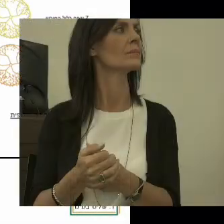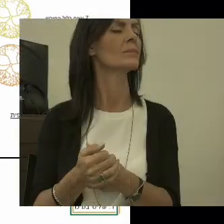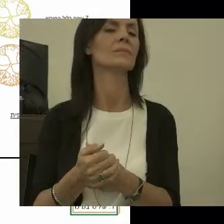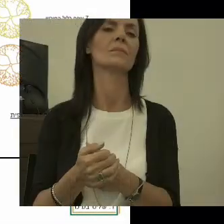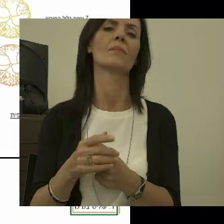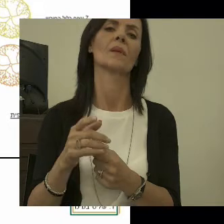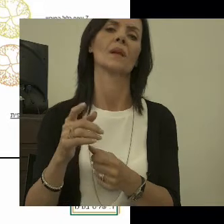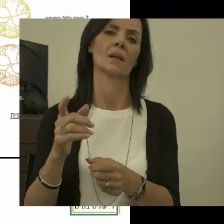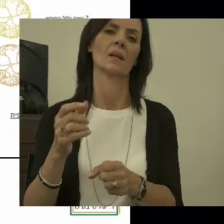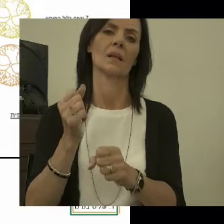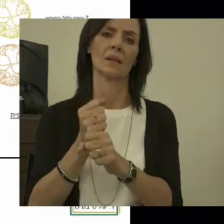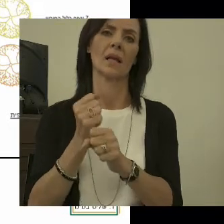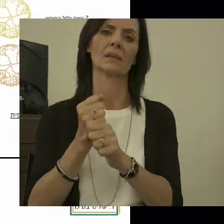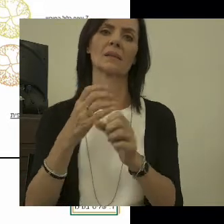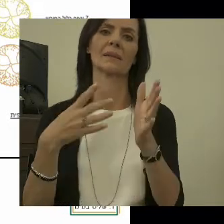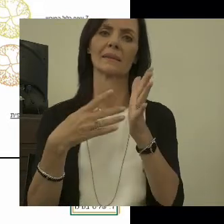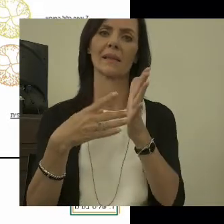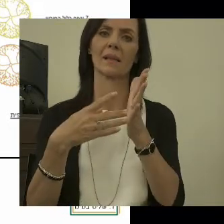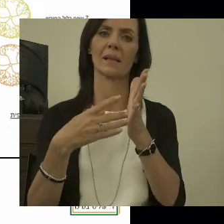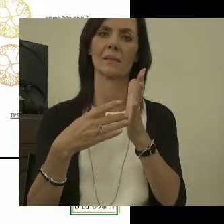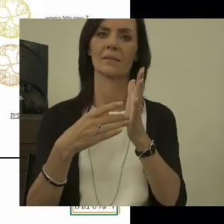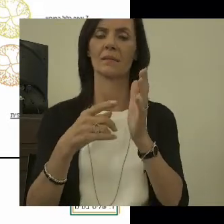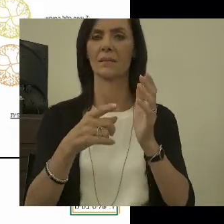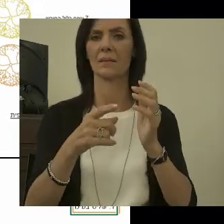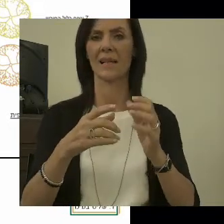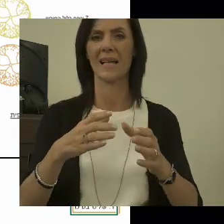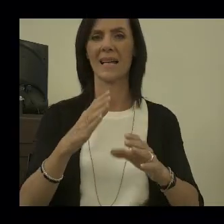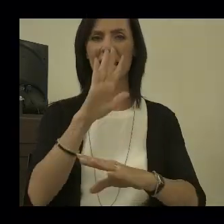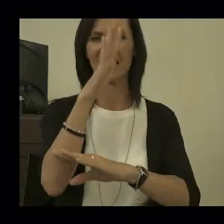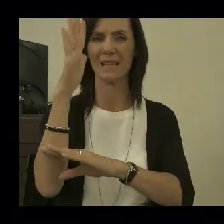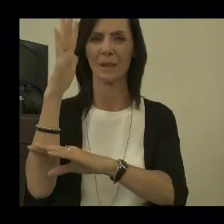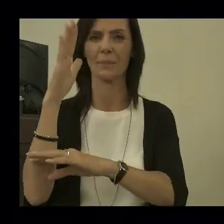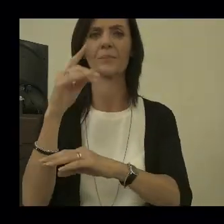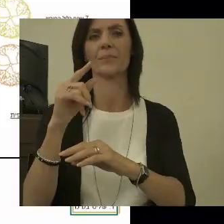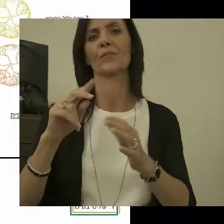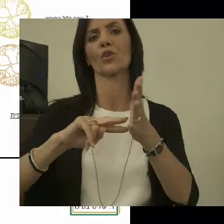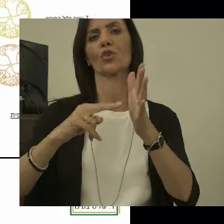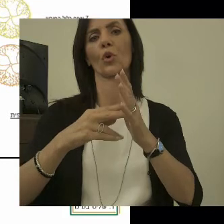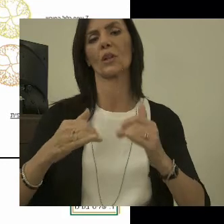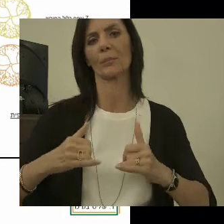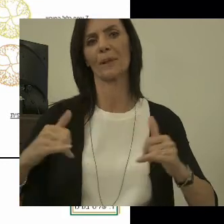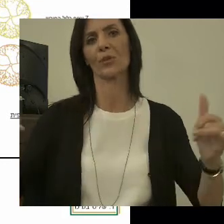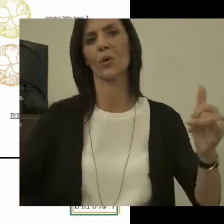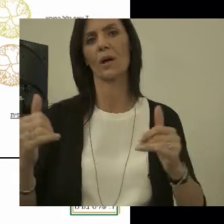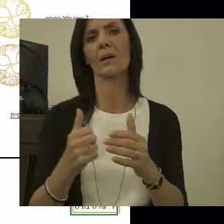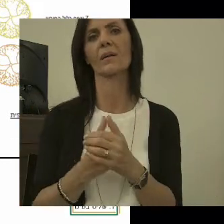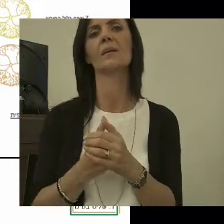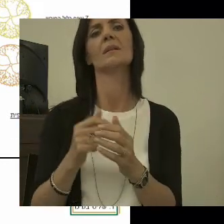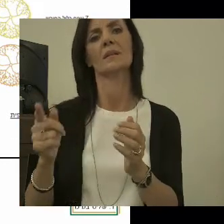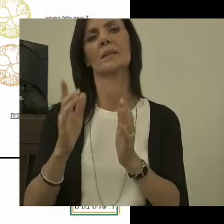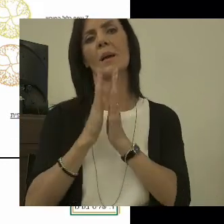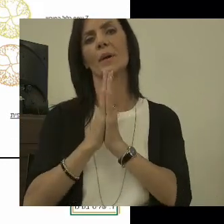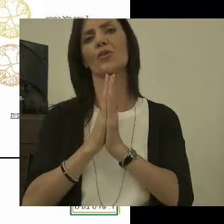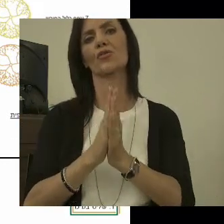כן. כמובן שנעשה סקר עצים ותוכנית פיתוח בהתאם, וזה בעצם